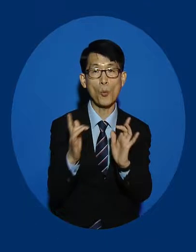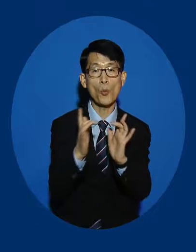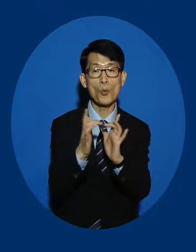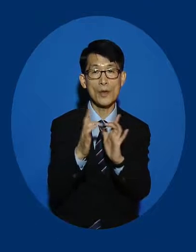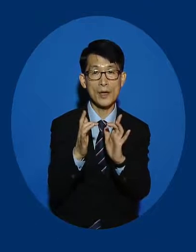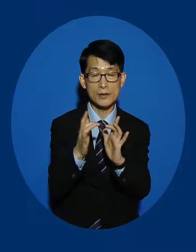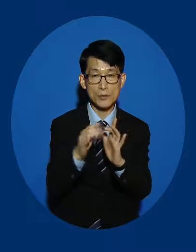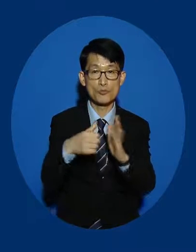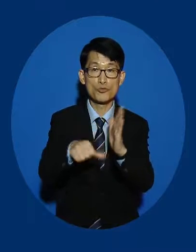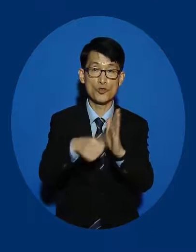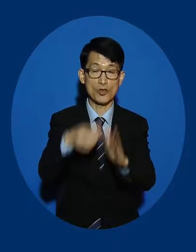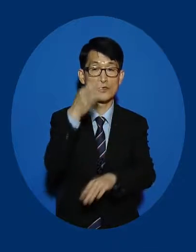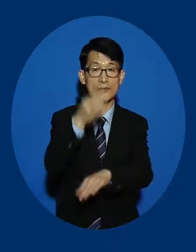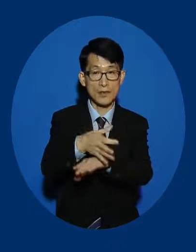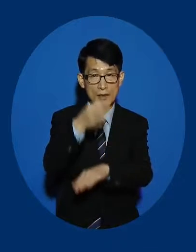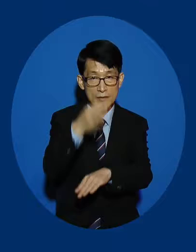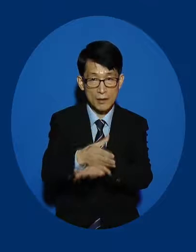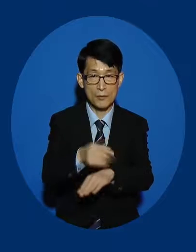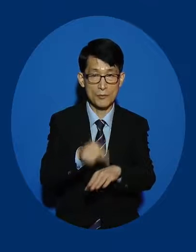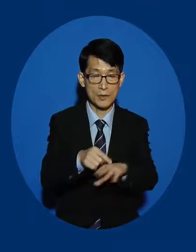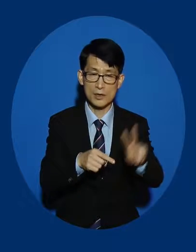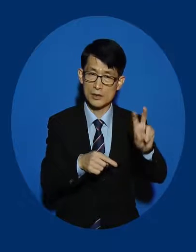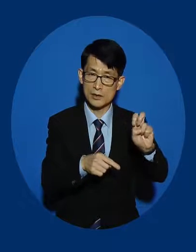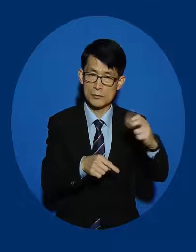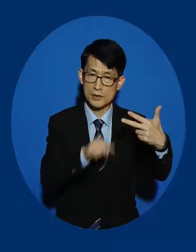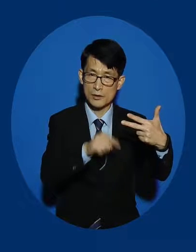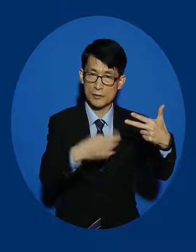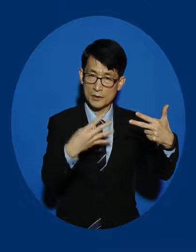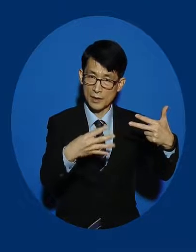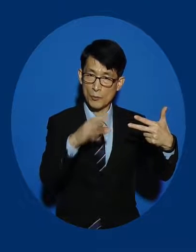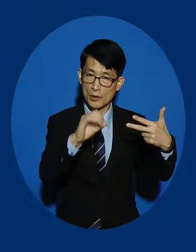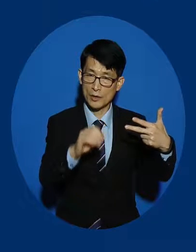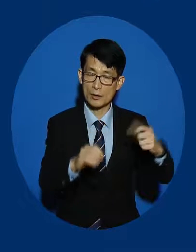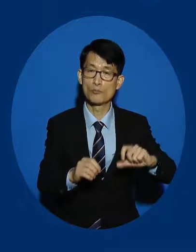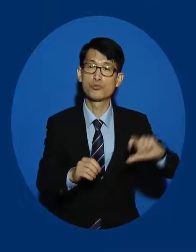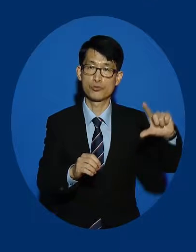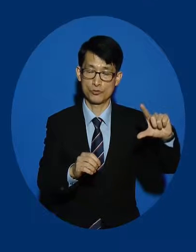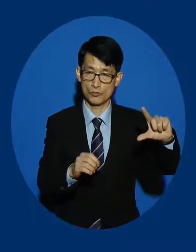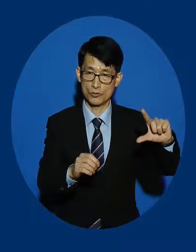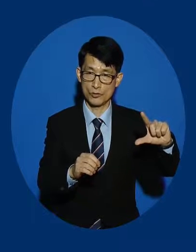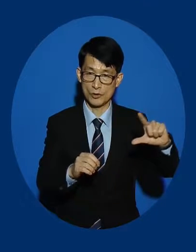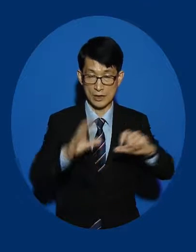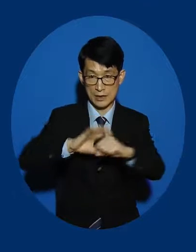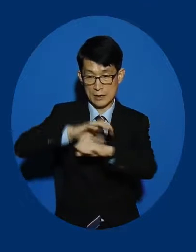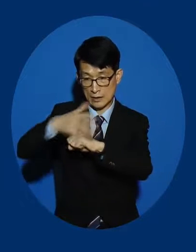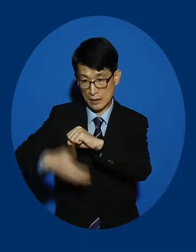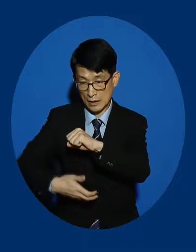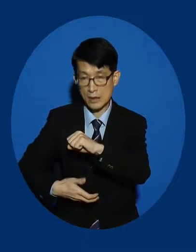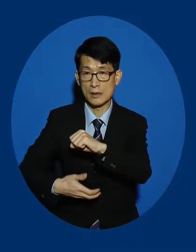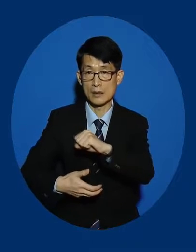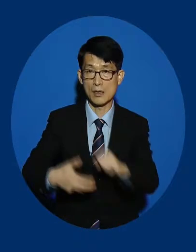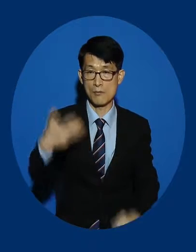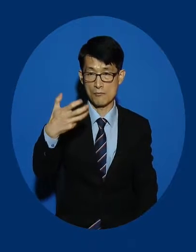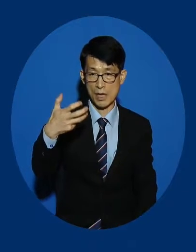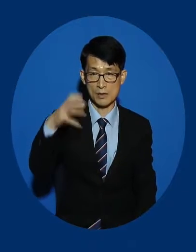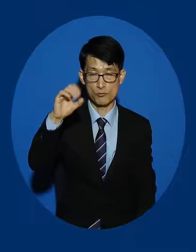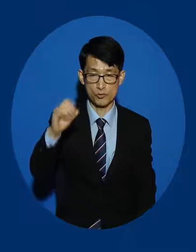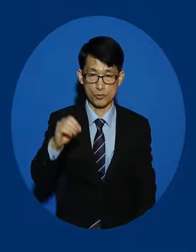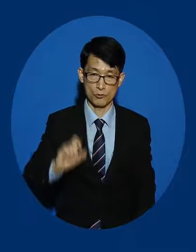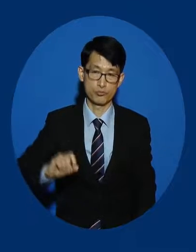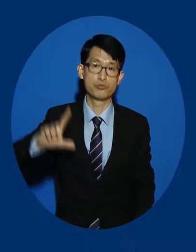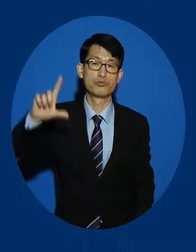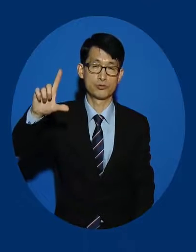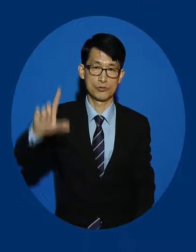온라인을 통해서 거래되는 시장이 한국 같은 경우에는 27.4% 늘었고, 전 세계적으로 한 80% 가까이가 온라인을